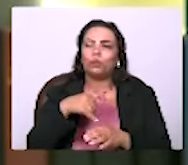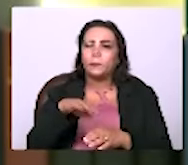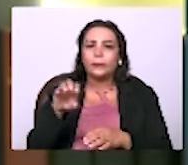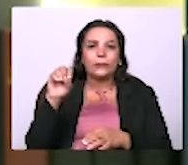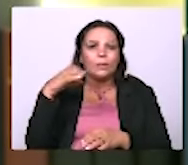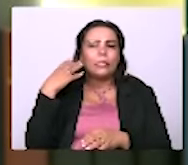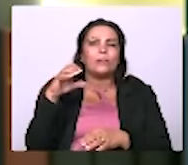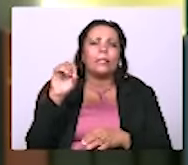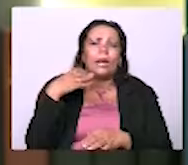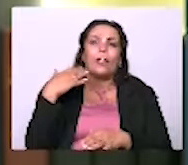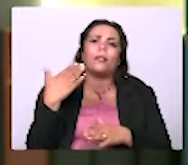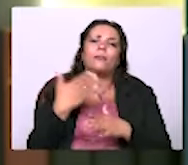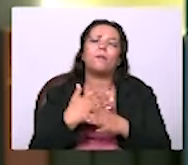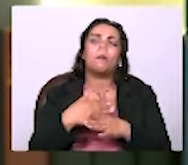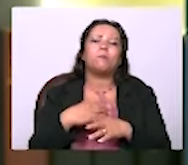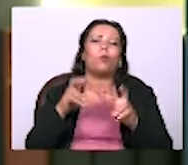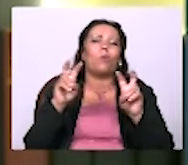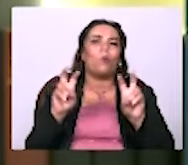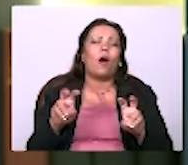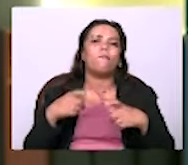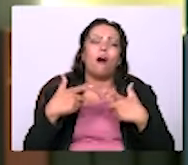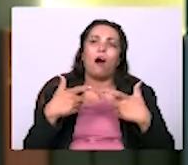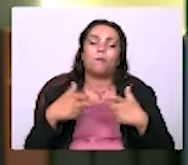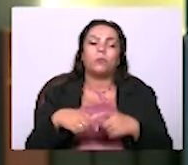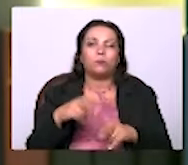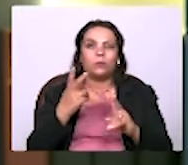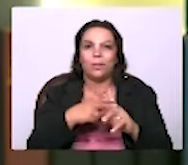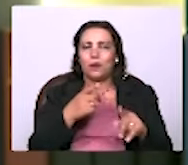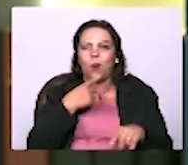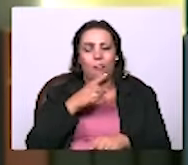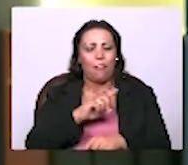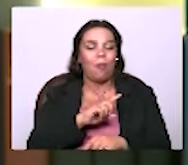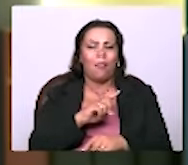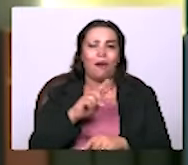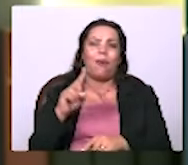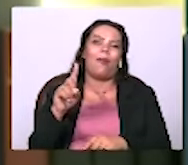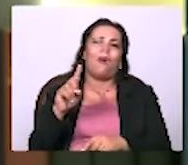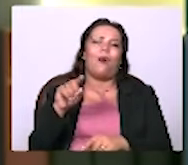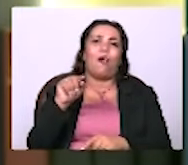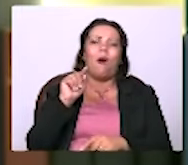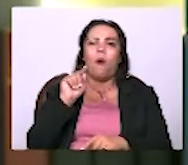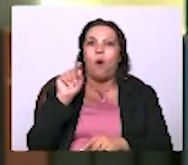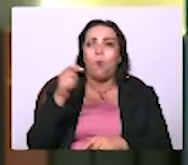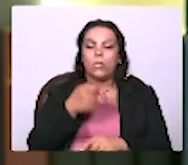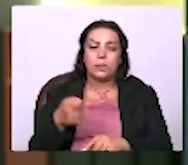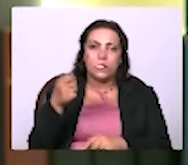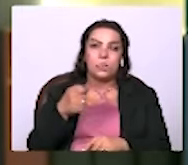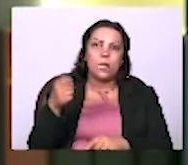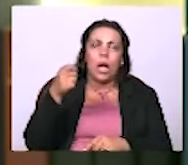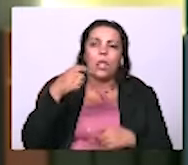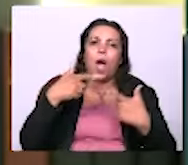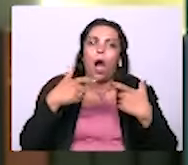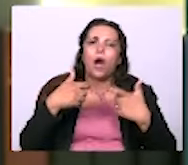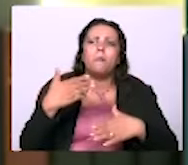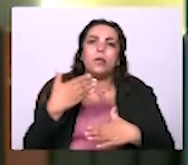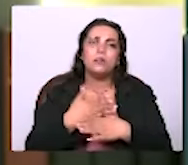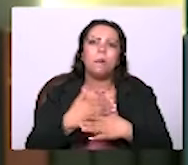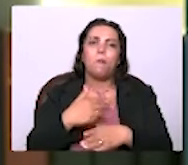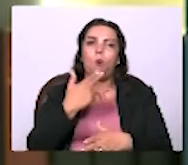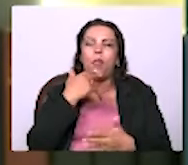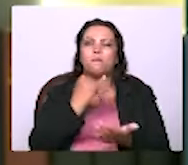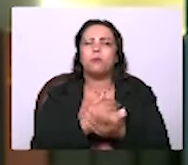في سبيل انهاء الوضع الراهن والبعض الاخر بيقول لك بالعكس قد يدفع هذا امام مزيد من رد